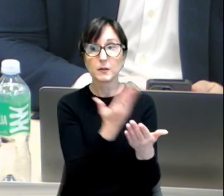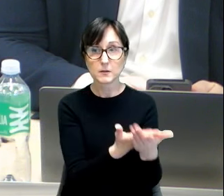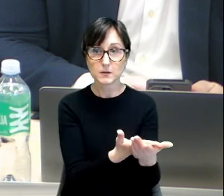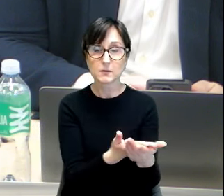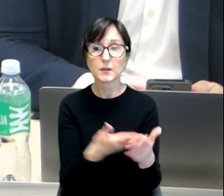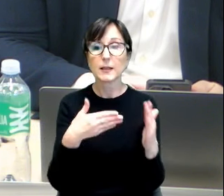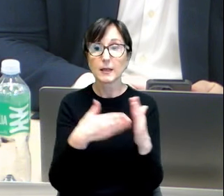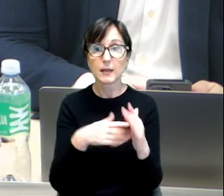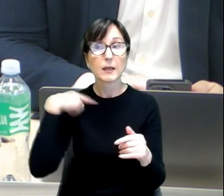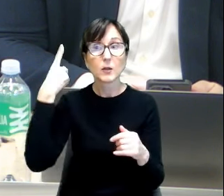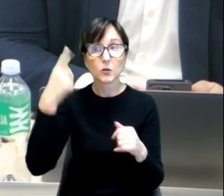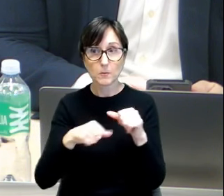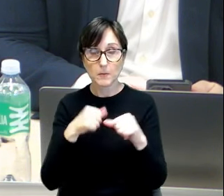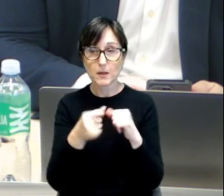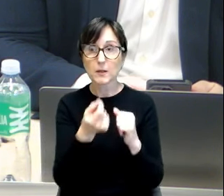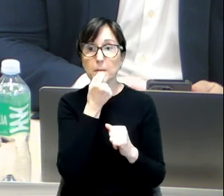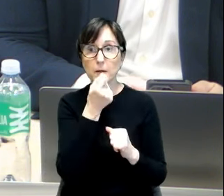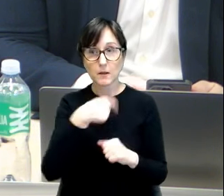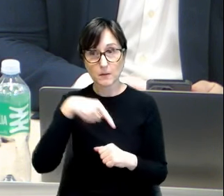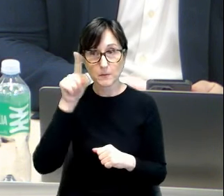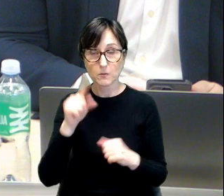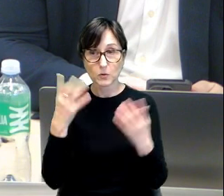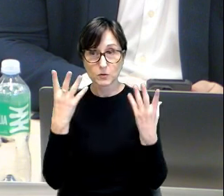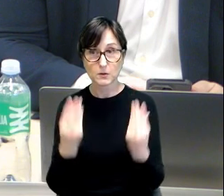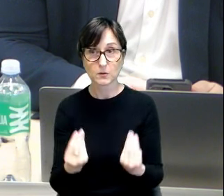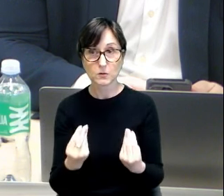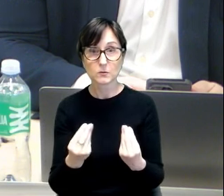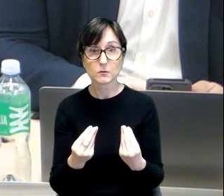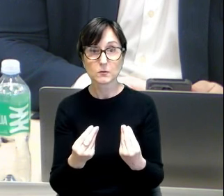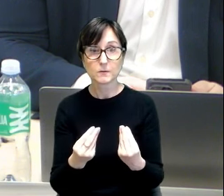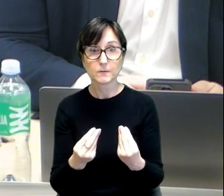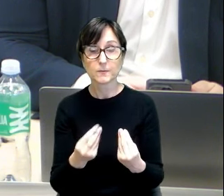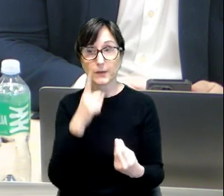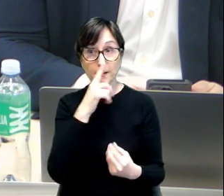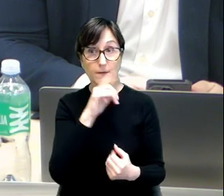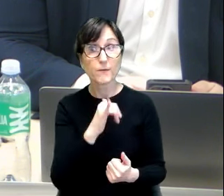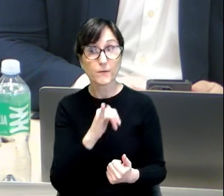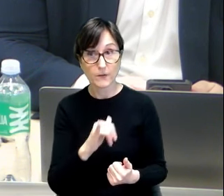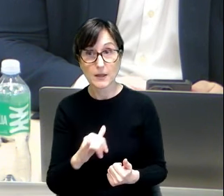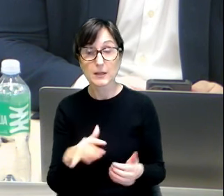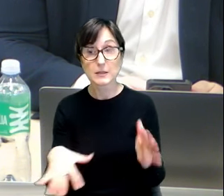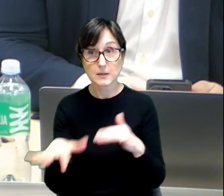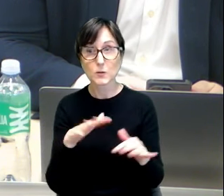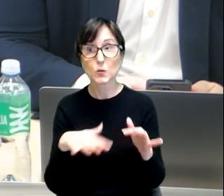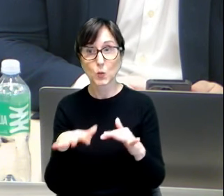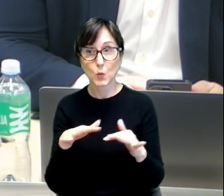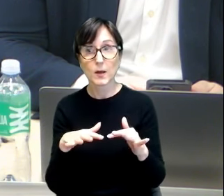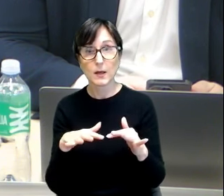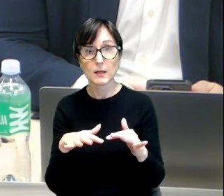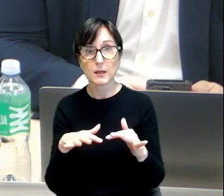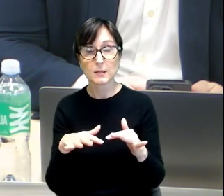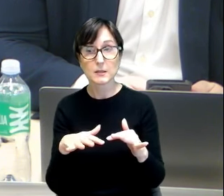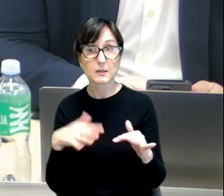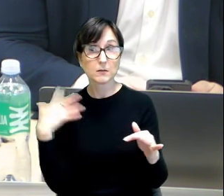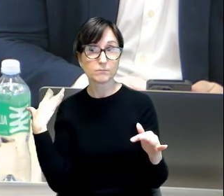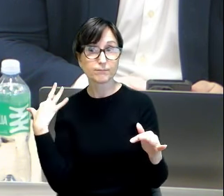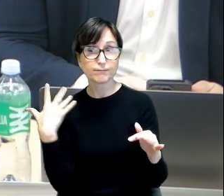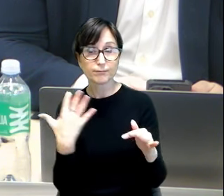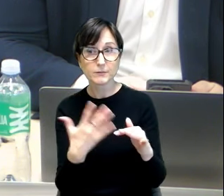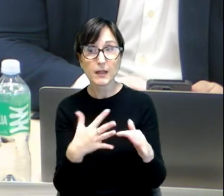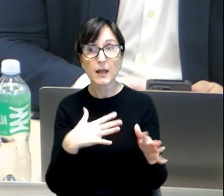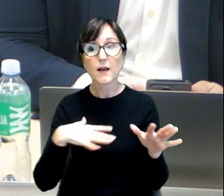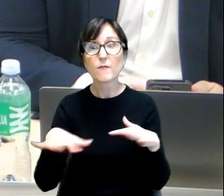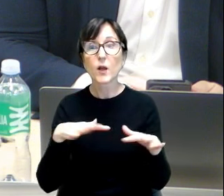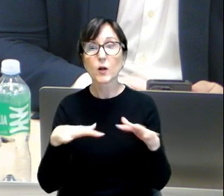kitų metų balandžio 1iros dienos kaip vertinate tokią situaciją kai iki šios dienos veiklos ataskaita